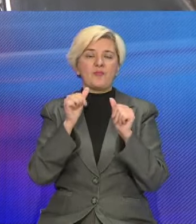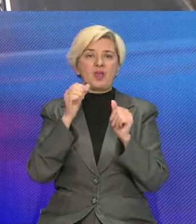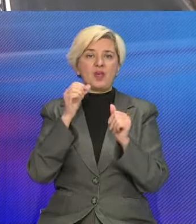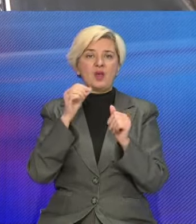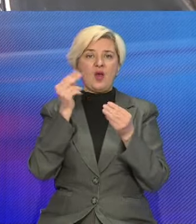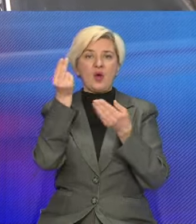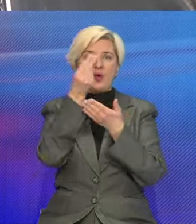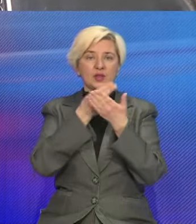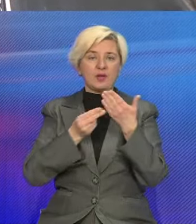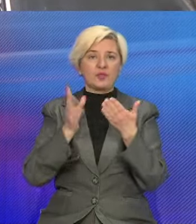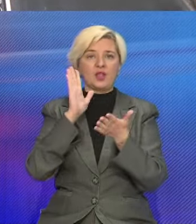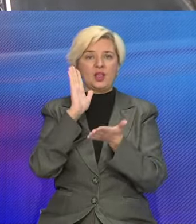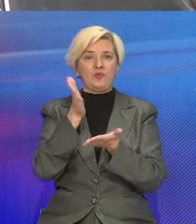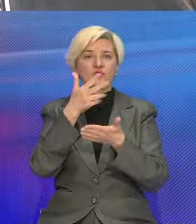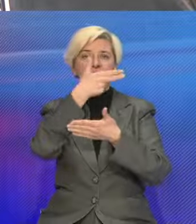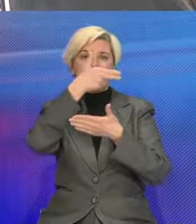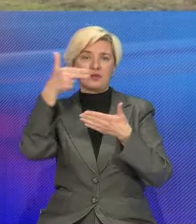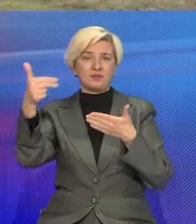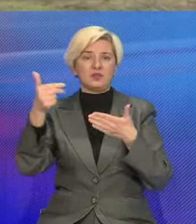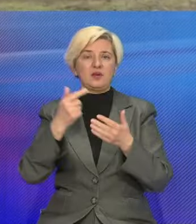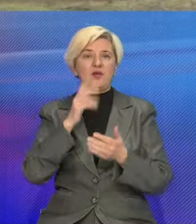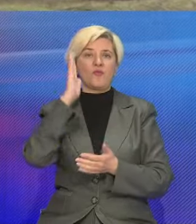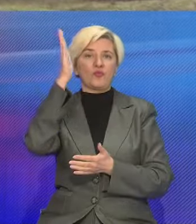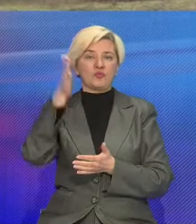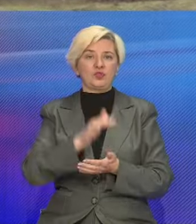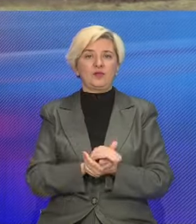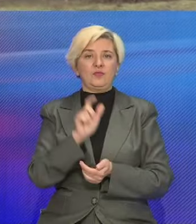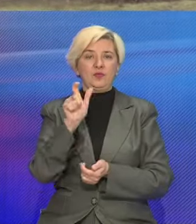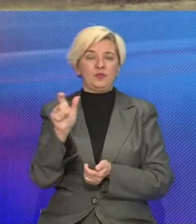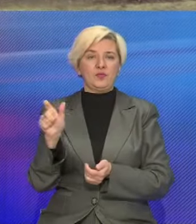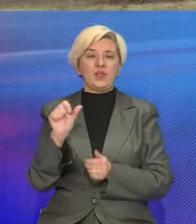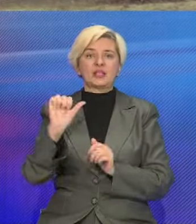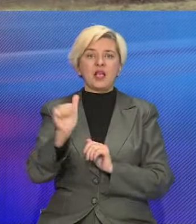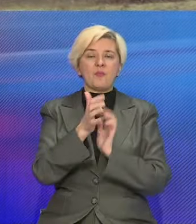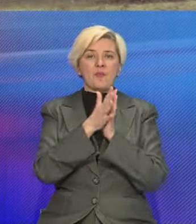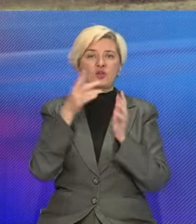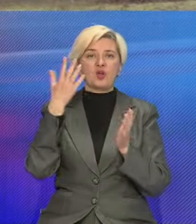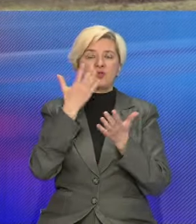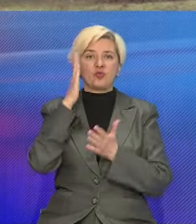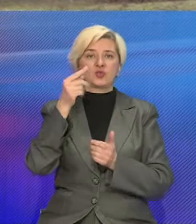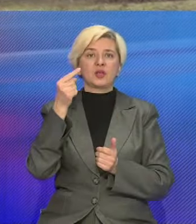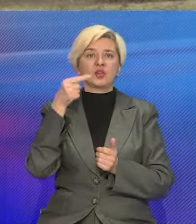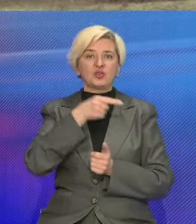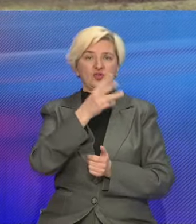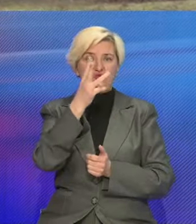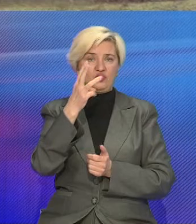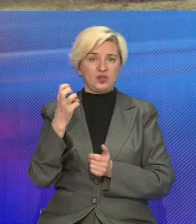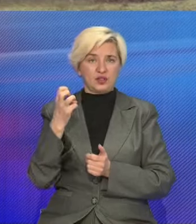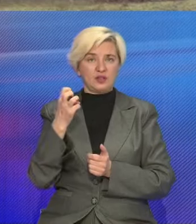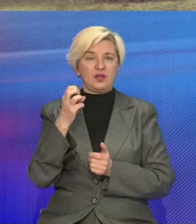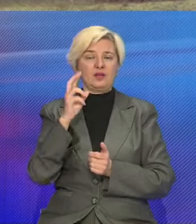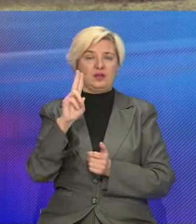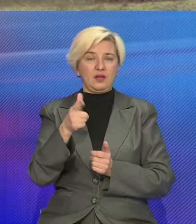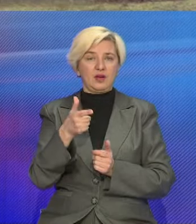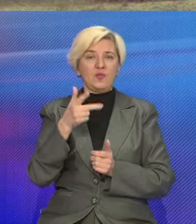так само на їх нанесусь послання нашчаткам. Самый большой, который будет весить тонну 300, он уже отлит, но еще находится на